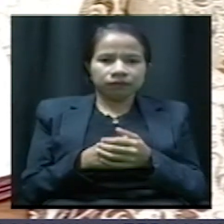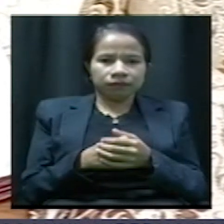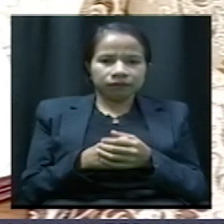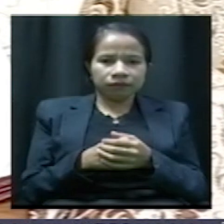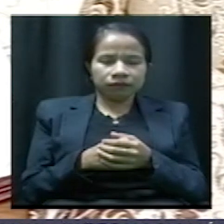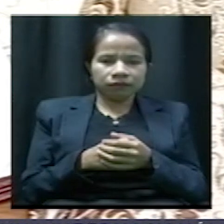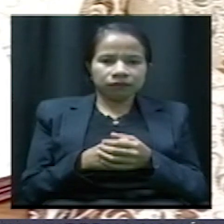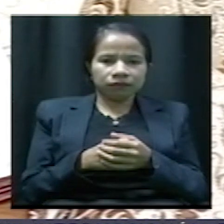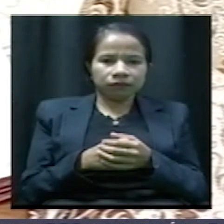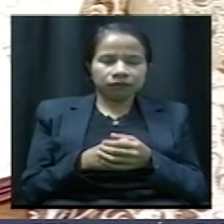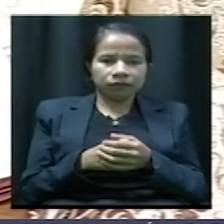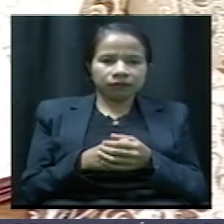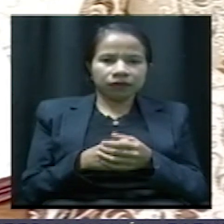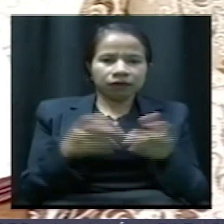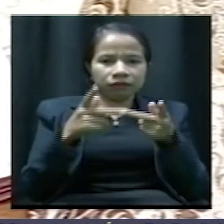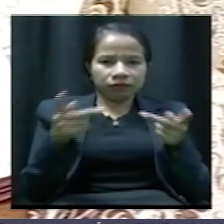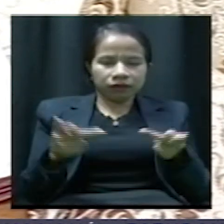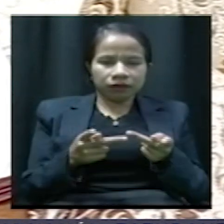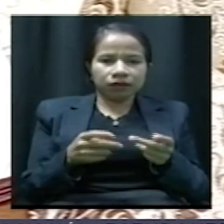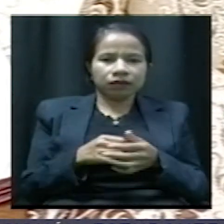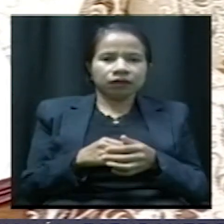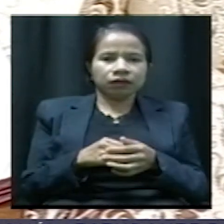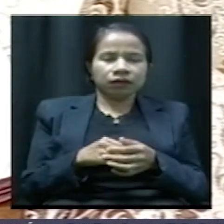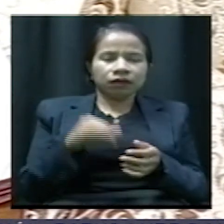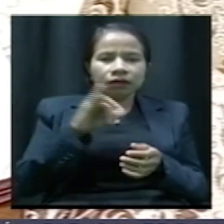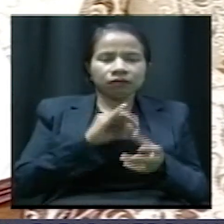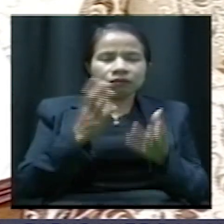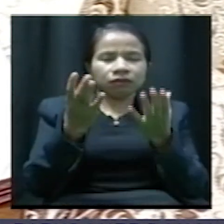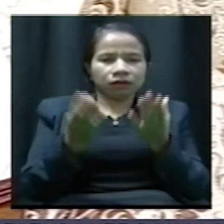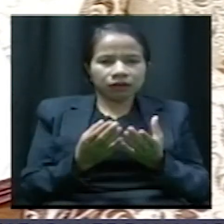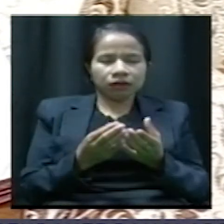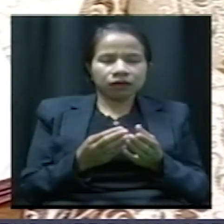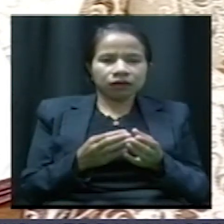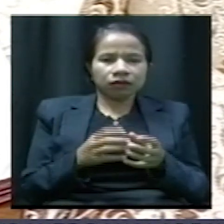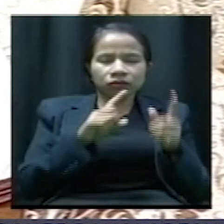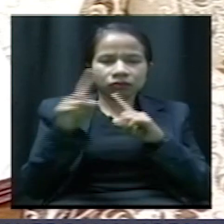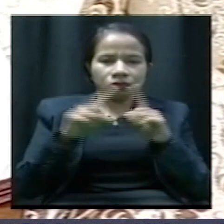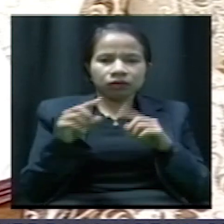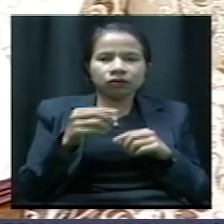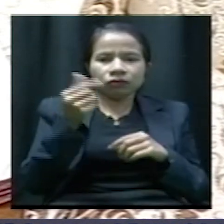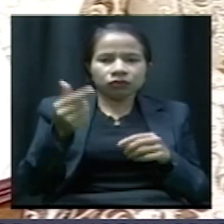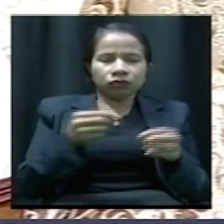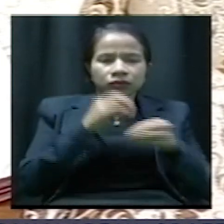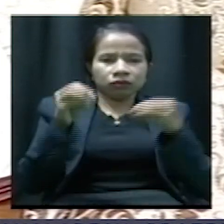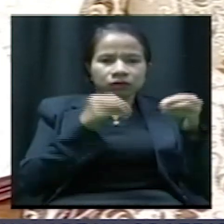iha fatin idane alende idane awakara katu sitou itu ang kono